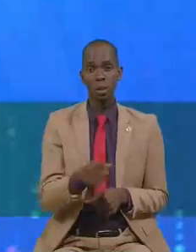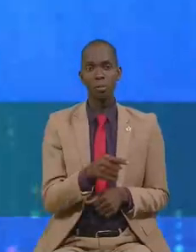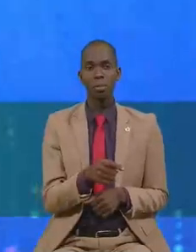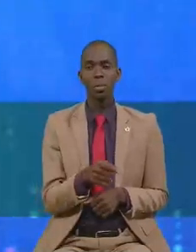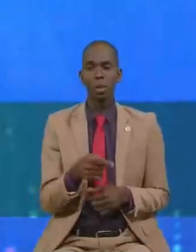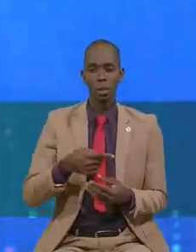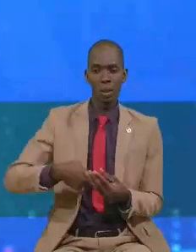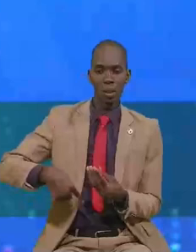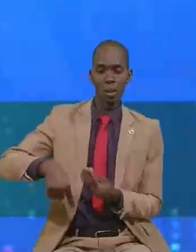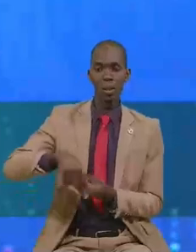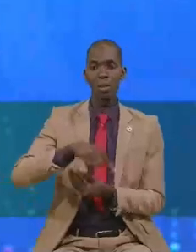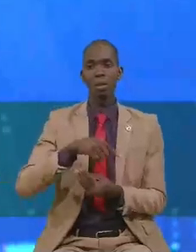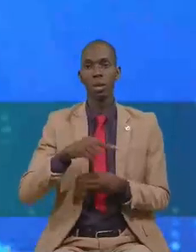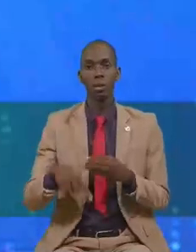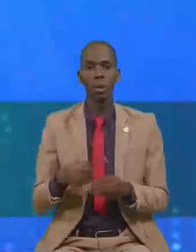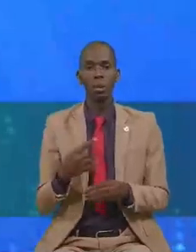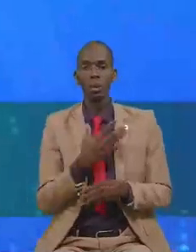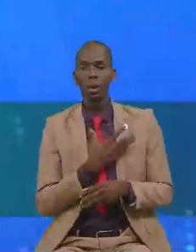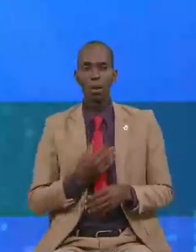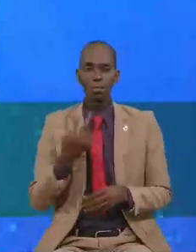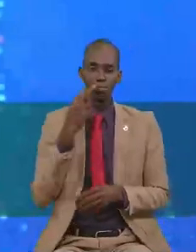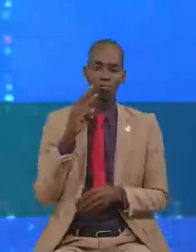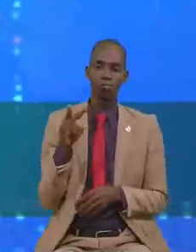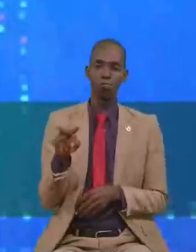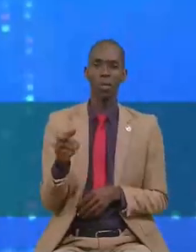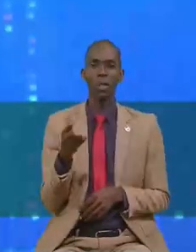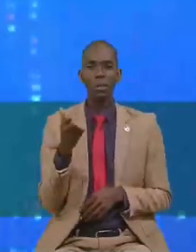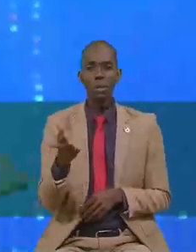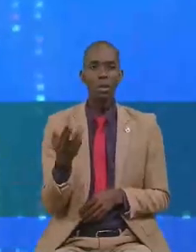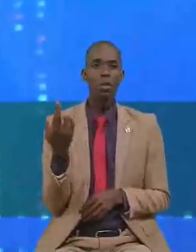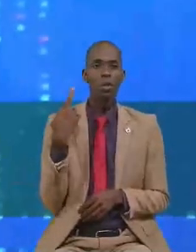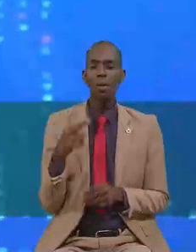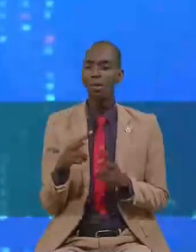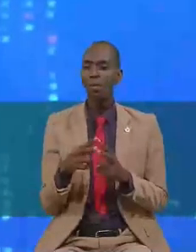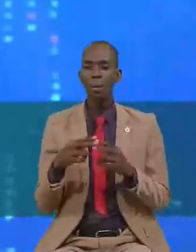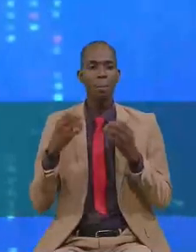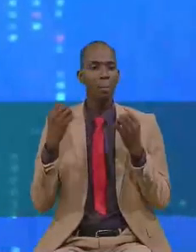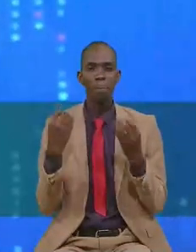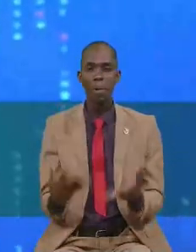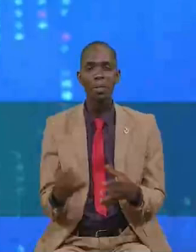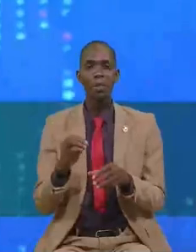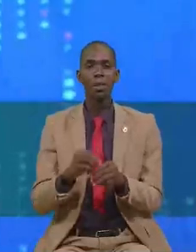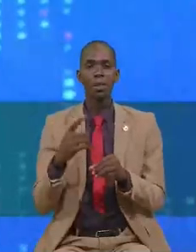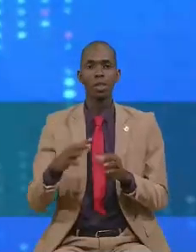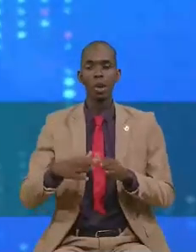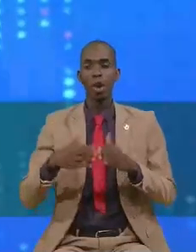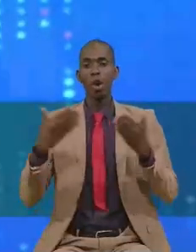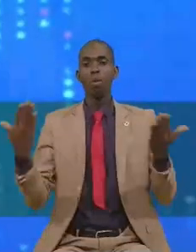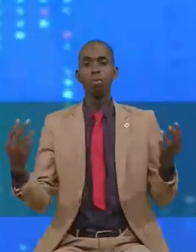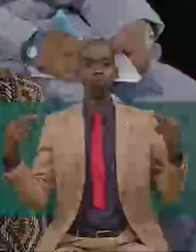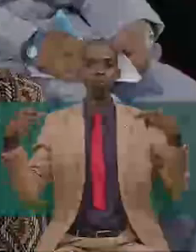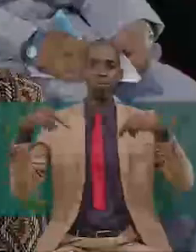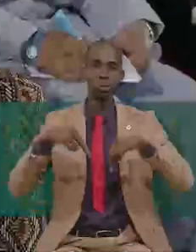et voici, ils étaient fort nombreux à la surface de la vallée, et ils